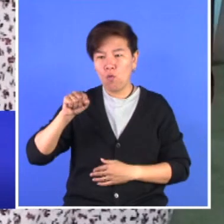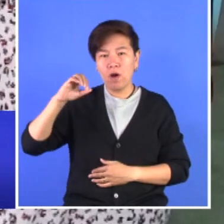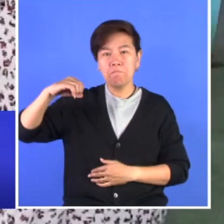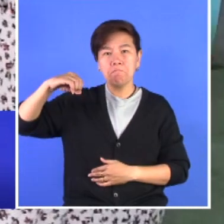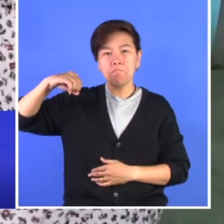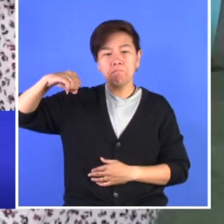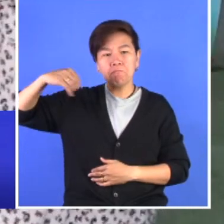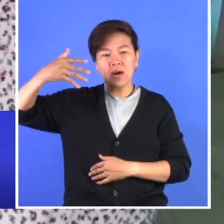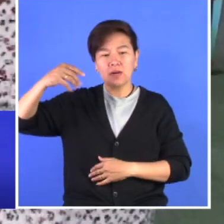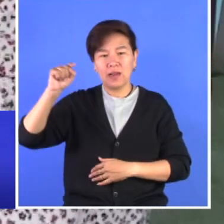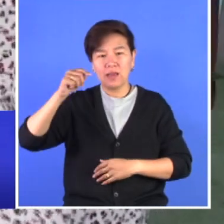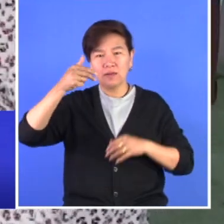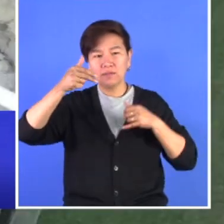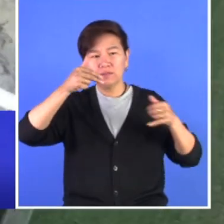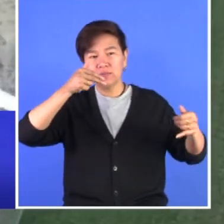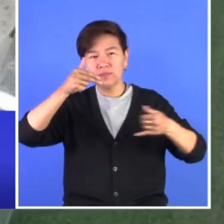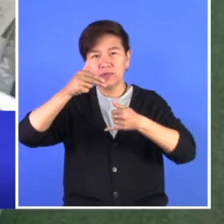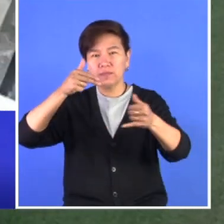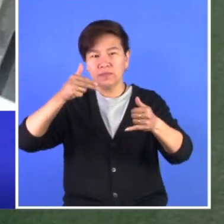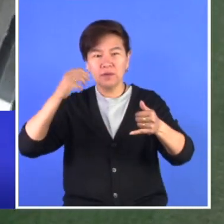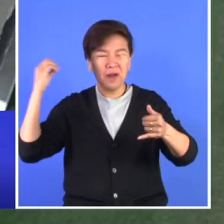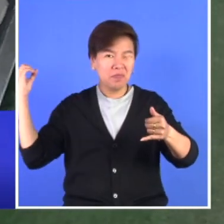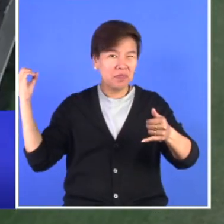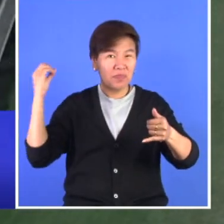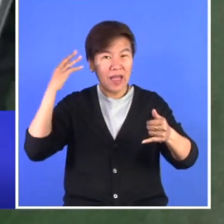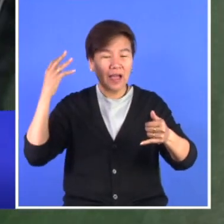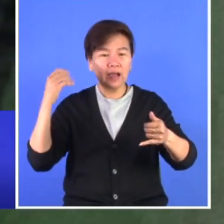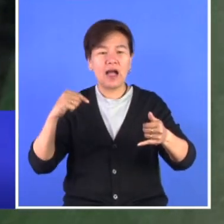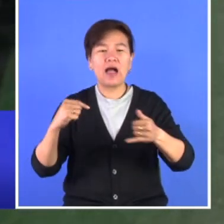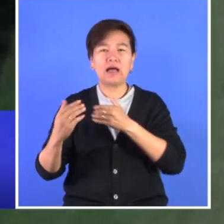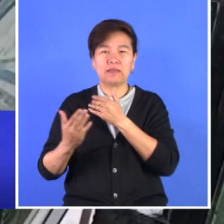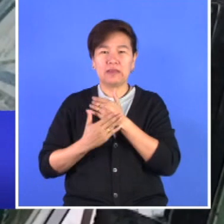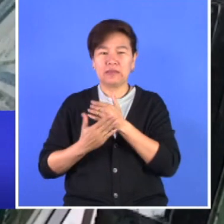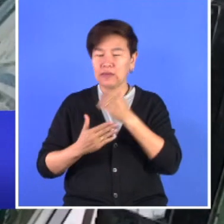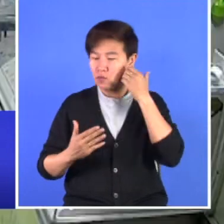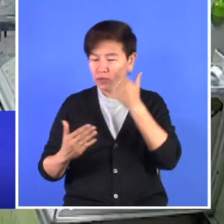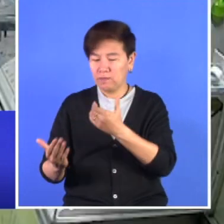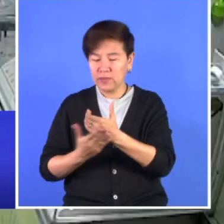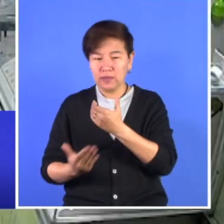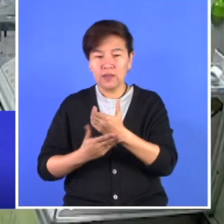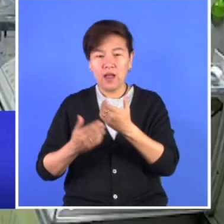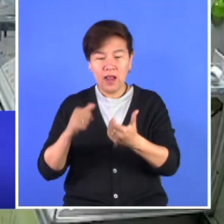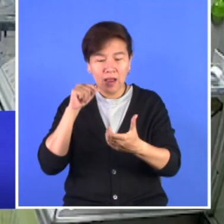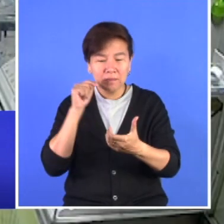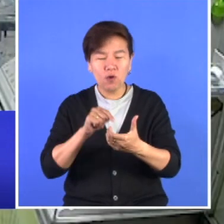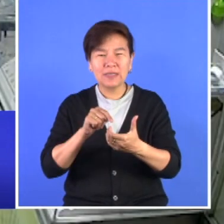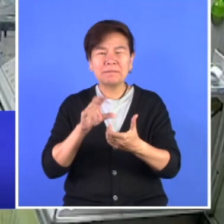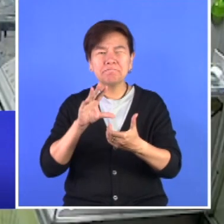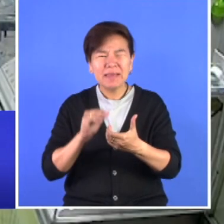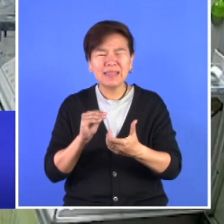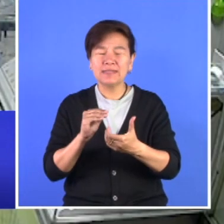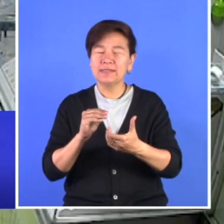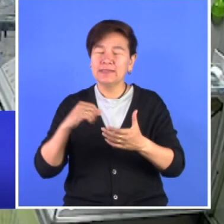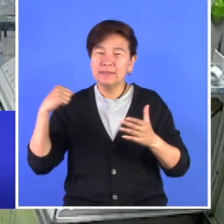เหมือนกับตรวจจับความเคลื่อนไหวตรวจจับความรร้อนพอมันมีอะไรผิดปกติมันก็จะมาเตือนในโทรศัพท์มือถือของเจ้าของแต่วันนั้นน่ะแมกเาลืมพอ